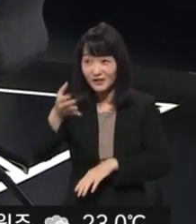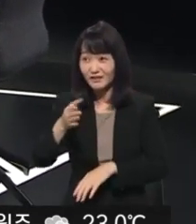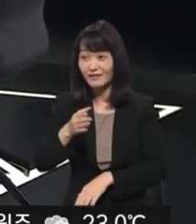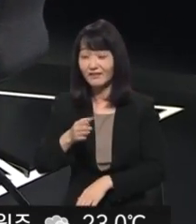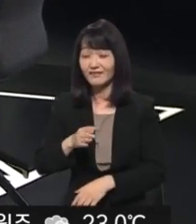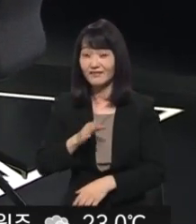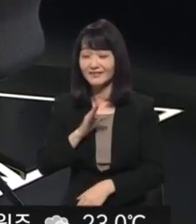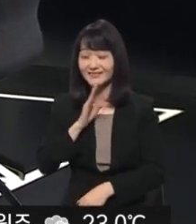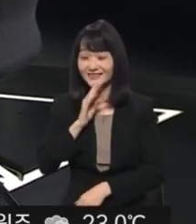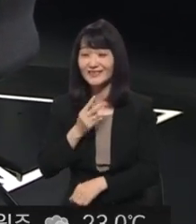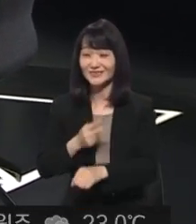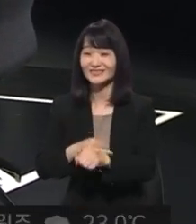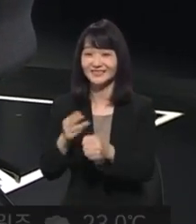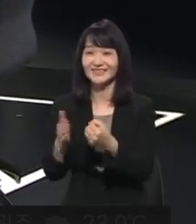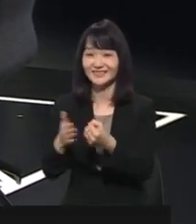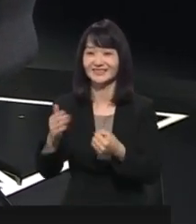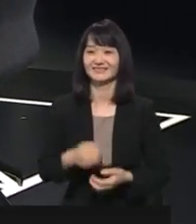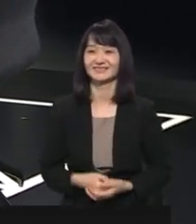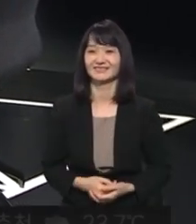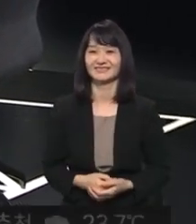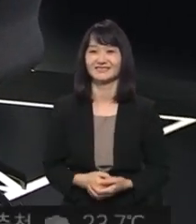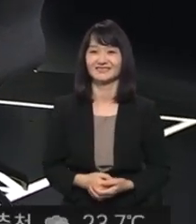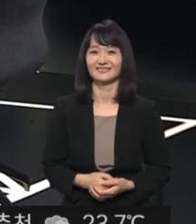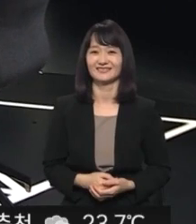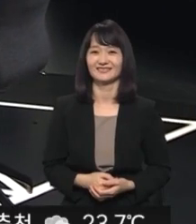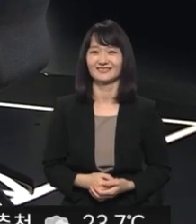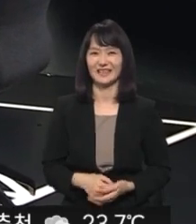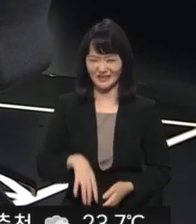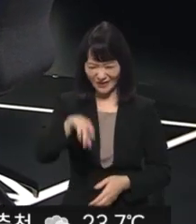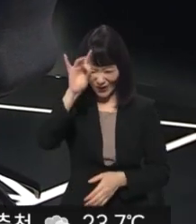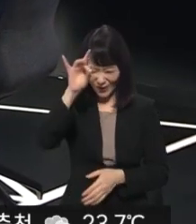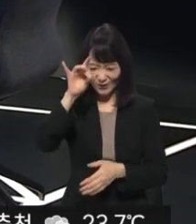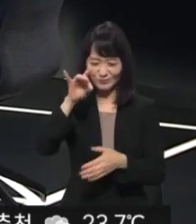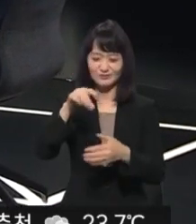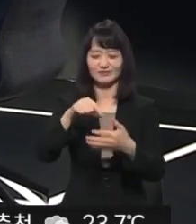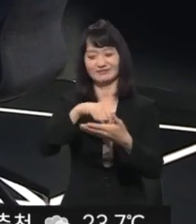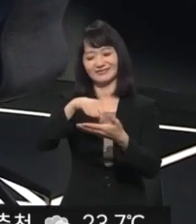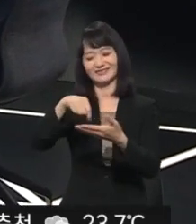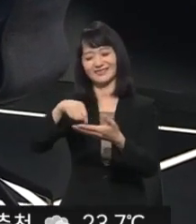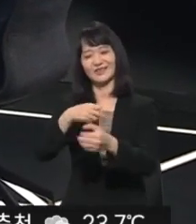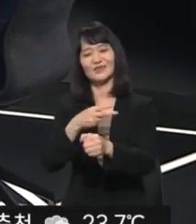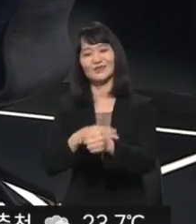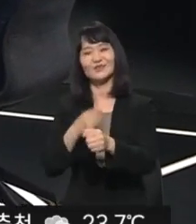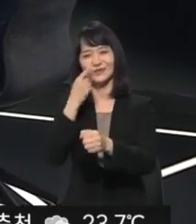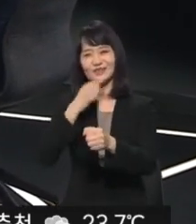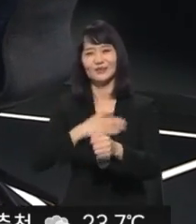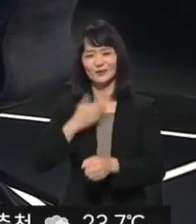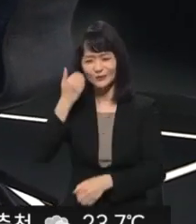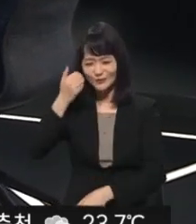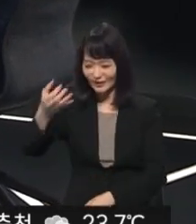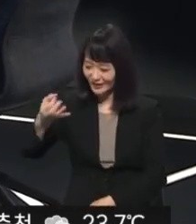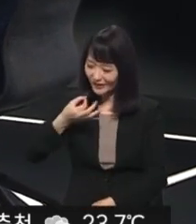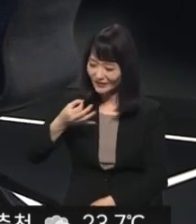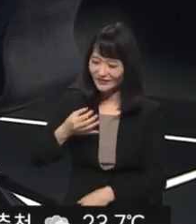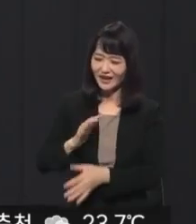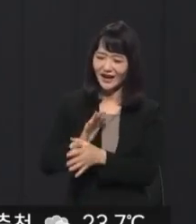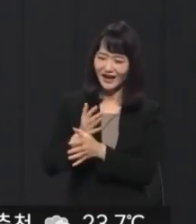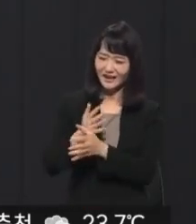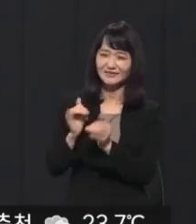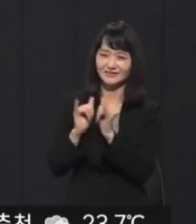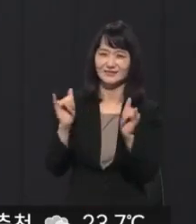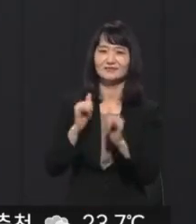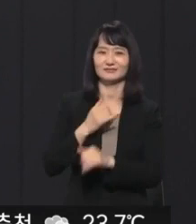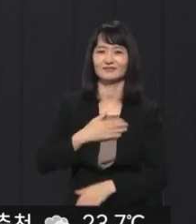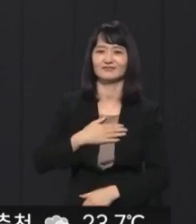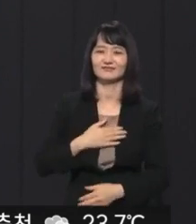앞으로 맞닿아 하면 이거 휠을 된 상태에서 힘 같았을 거야 아악 너 한번 박용인 자 2 받았다 예 차라리 야